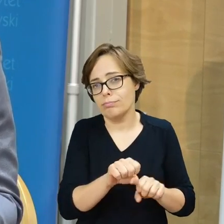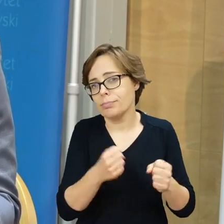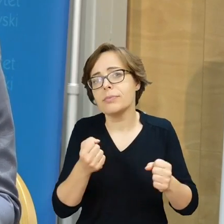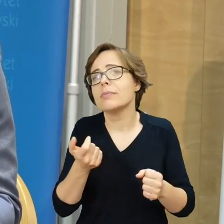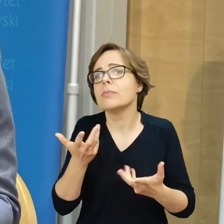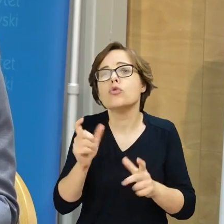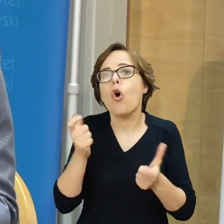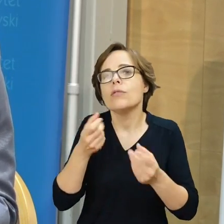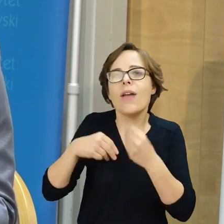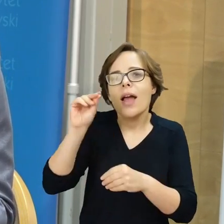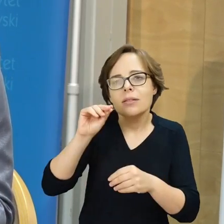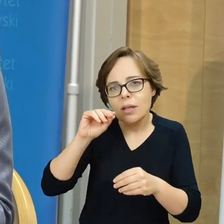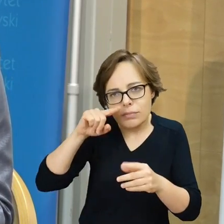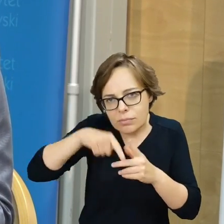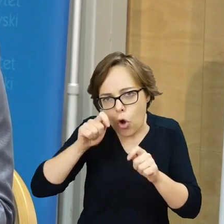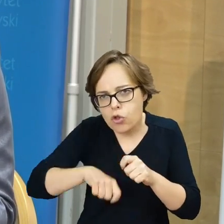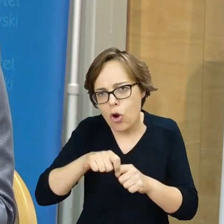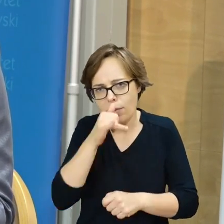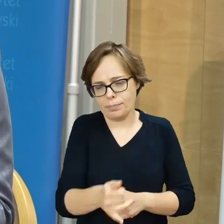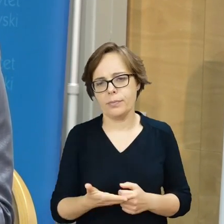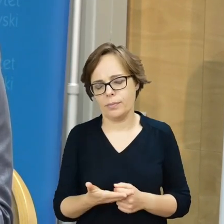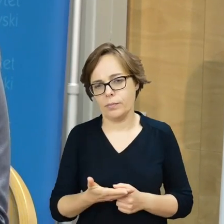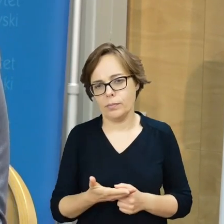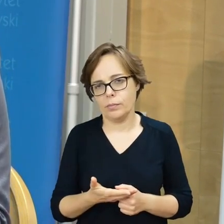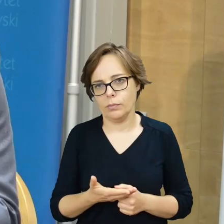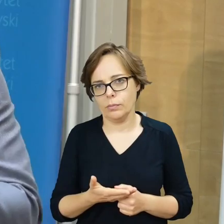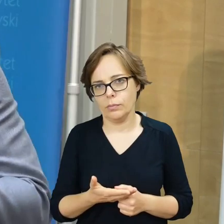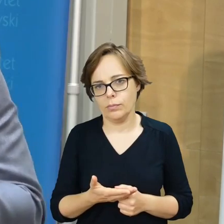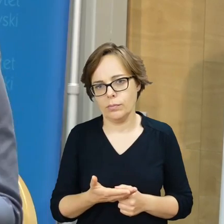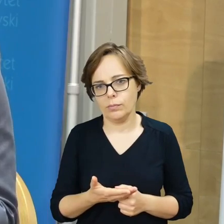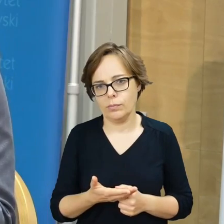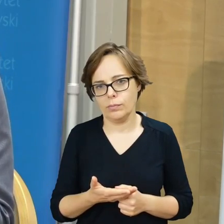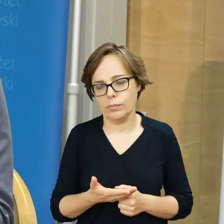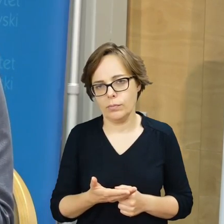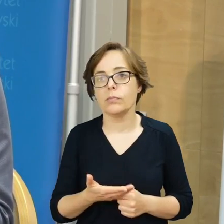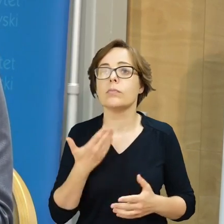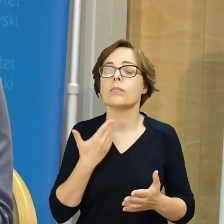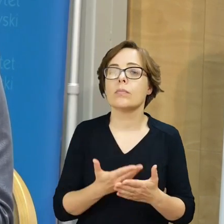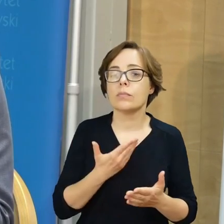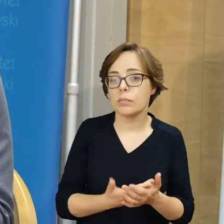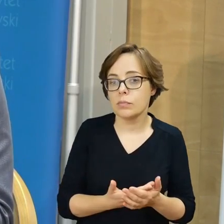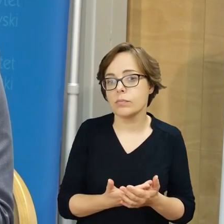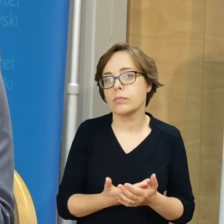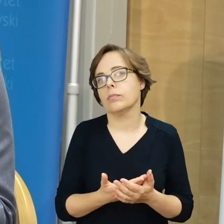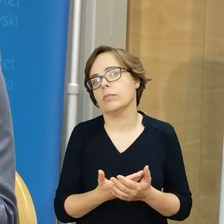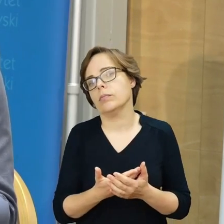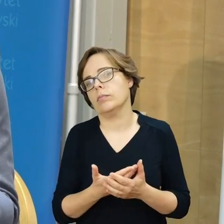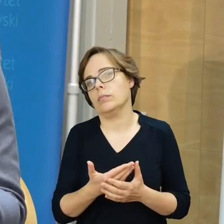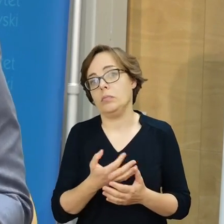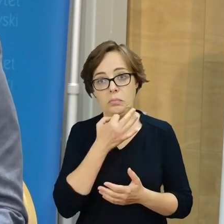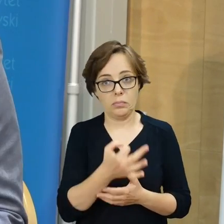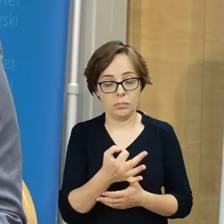mówimy, no stan akt jest taki, jaki jest. I teraz jest pytanie, czy to daje podstawę do oddalenia skargi, no bo powiem,